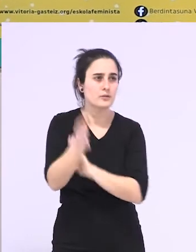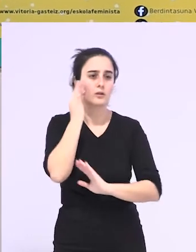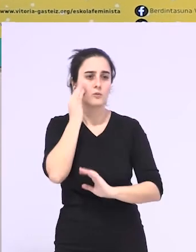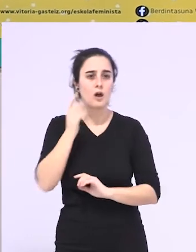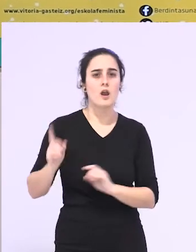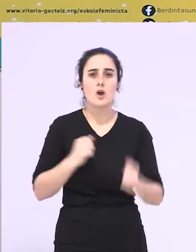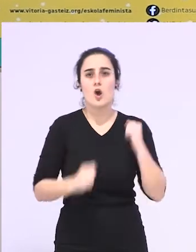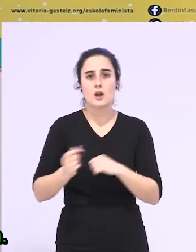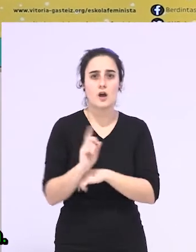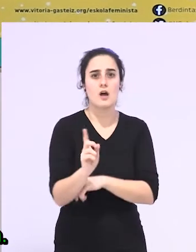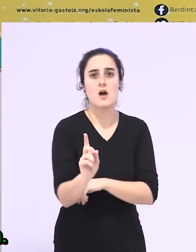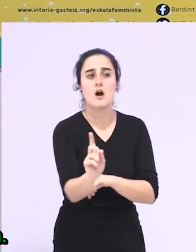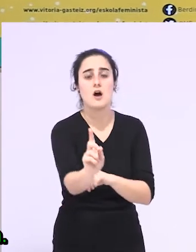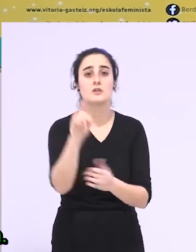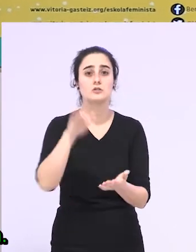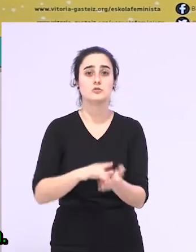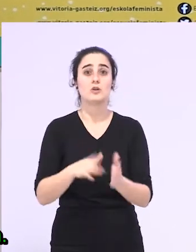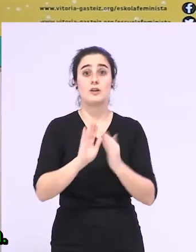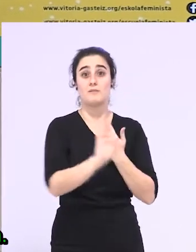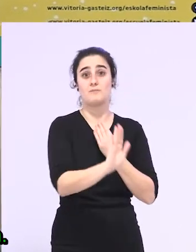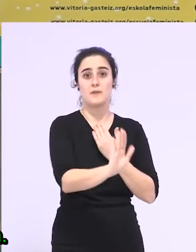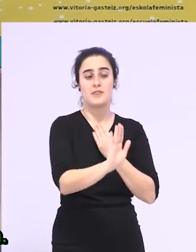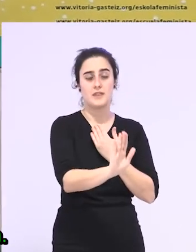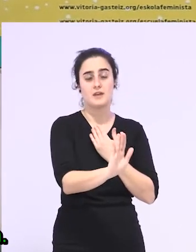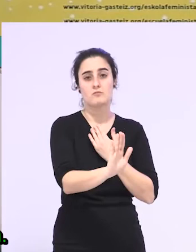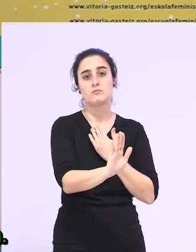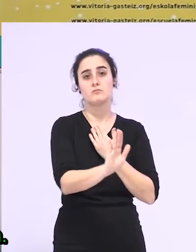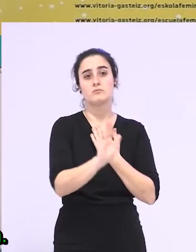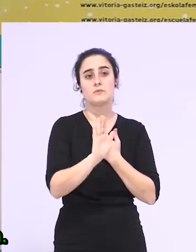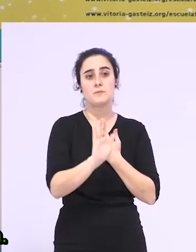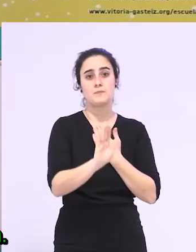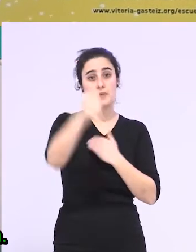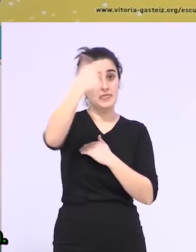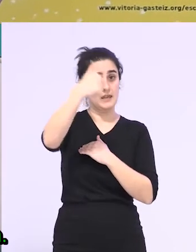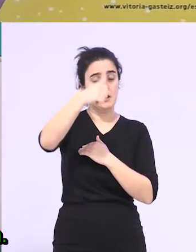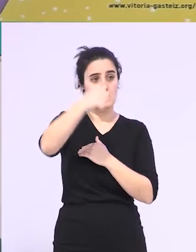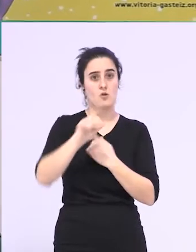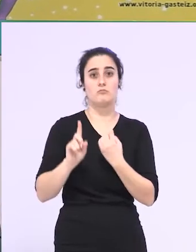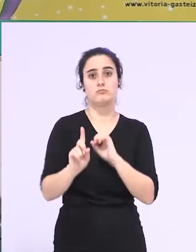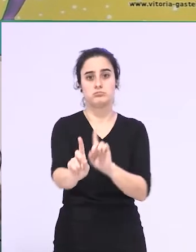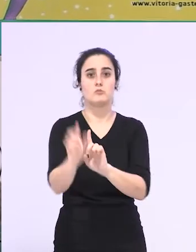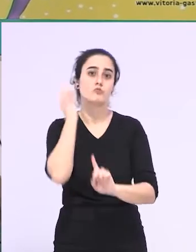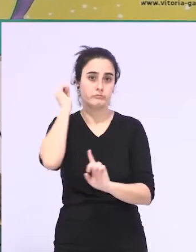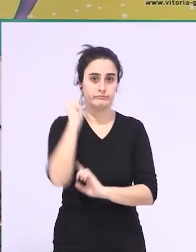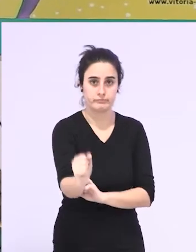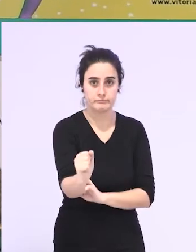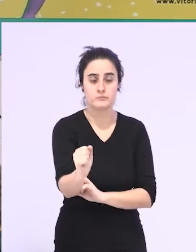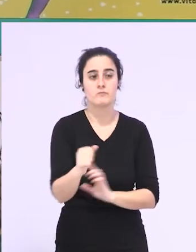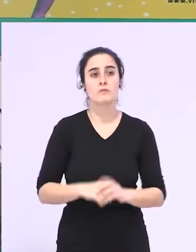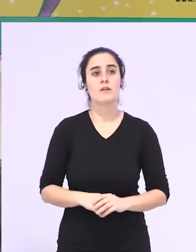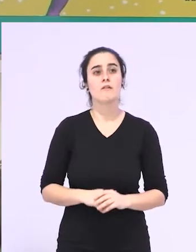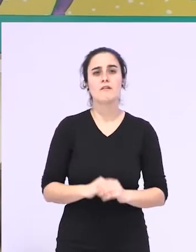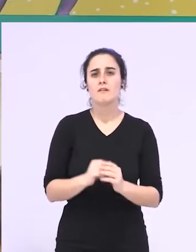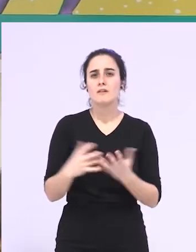ibilbidea, eta ez dakit zer, eta bere bizilagunak, bizilaguna zen gizon batek, hil egin zuen, ez?